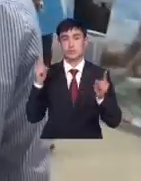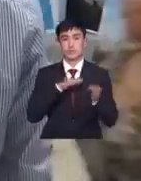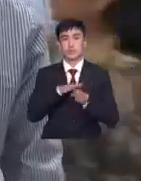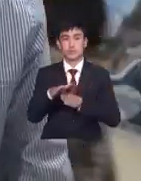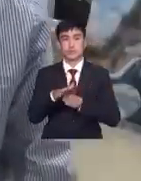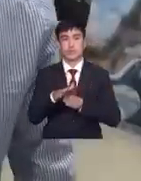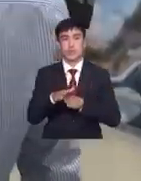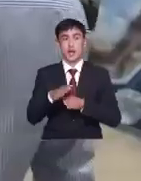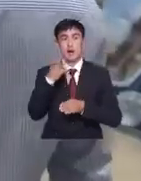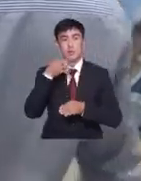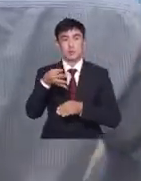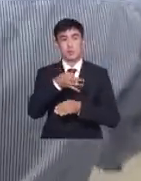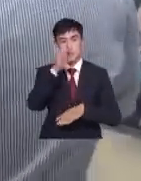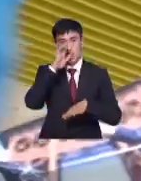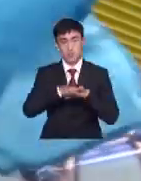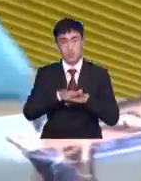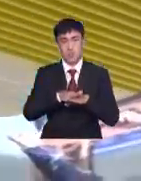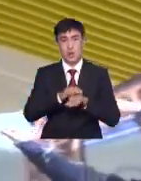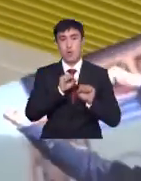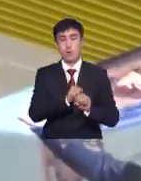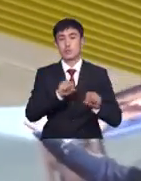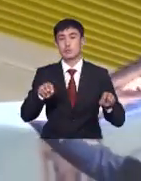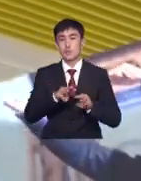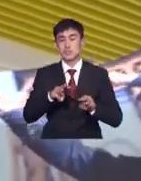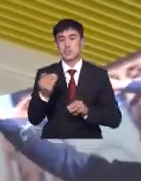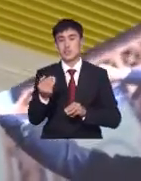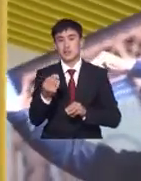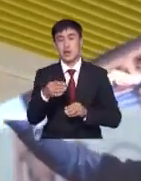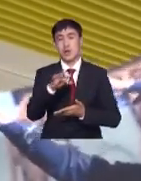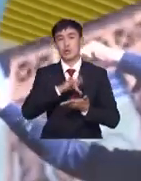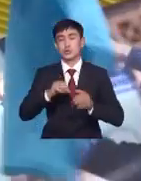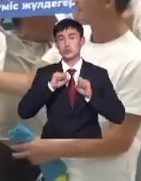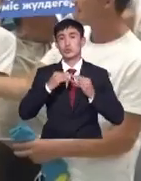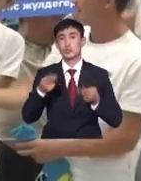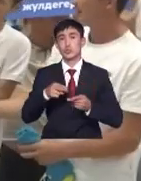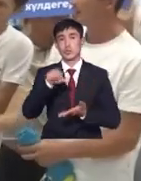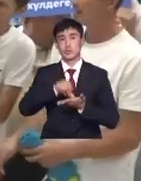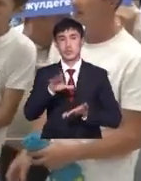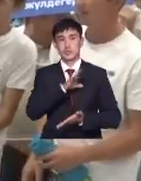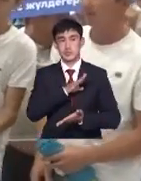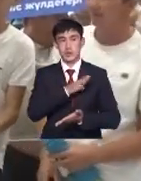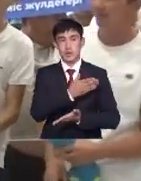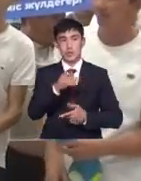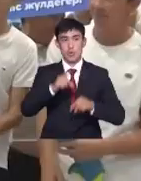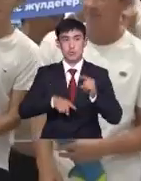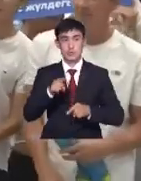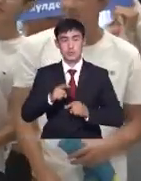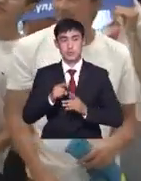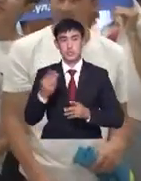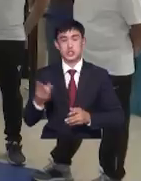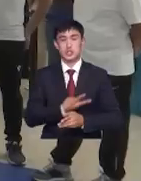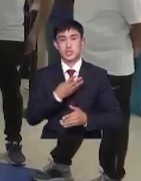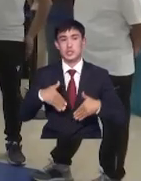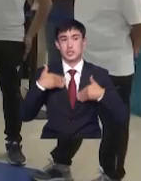толды. Қатарында Алматы облысының әкімдігі, Қорғаныс министрлігіне қарасты орталық спорт клубының өкілдері де бар. Олар отандасымызға ақжарма